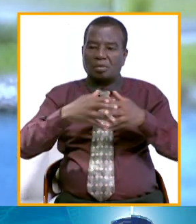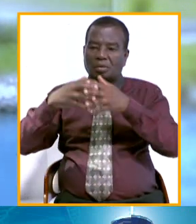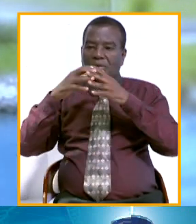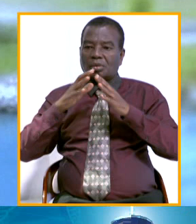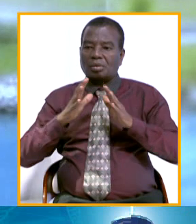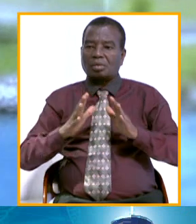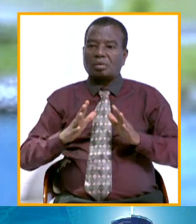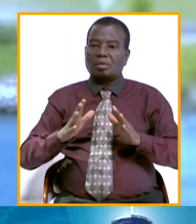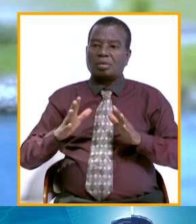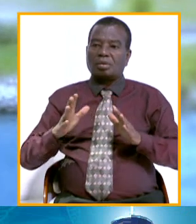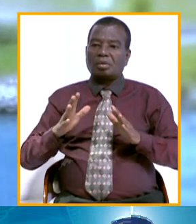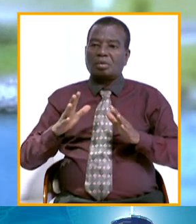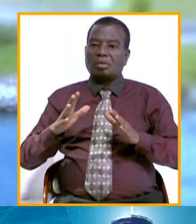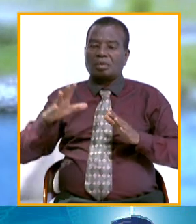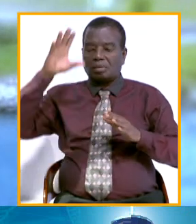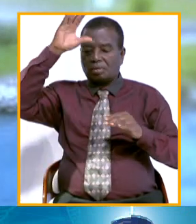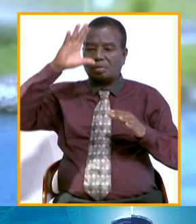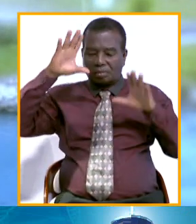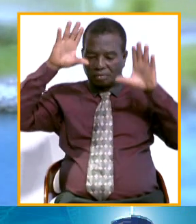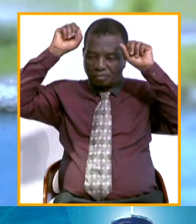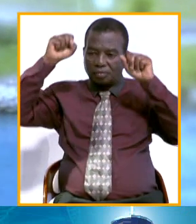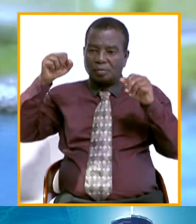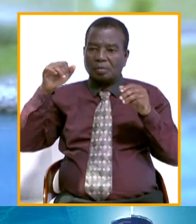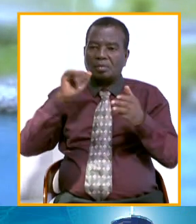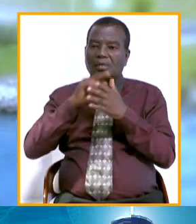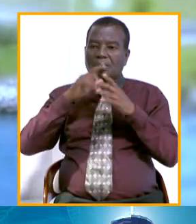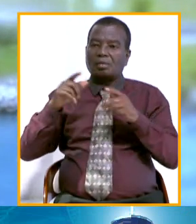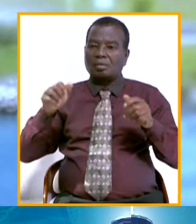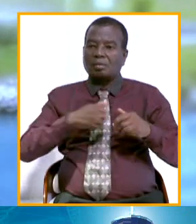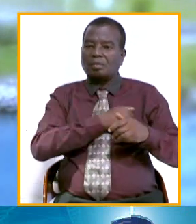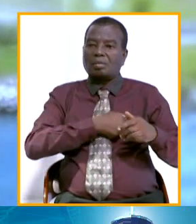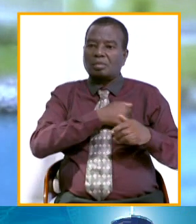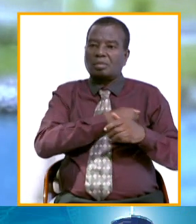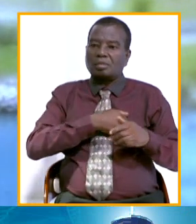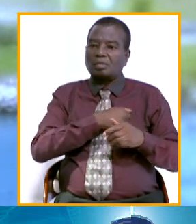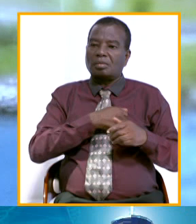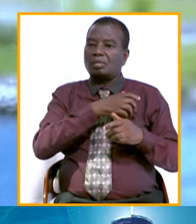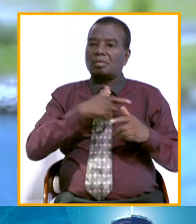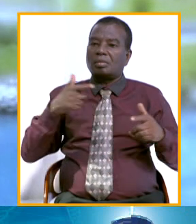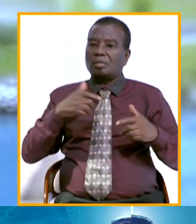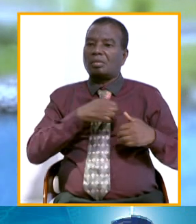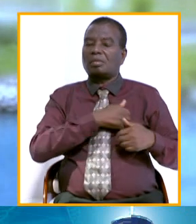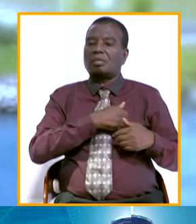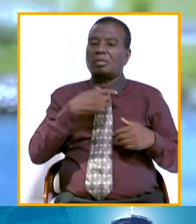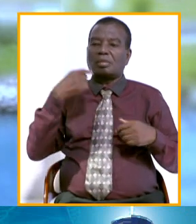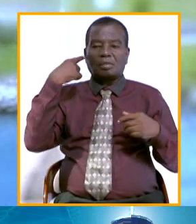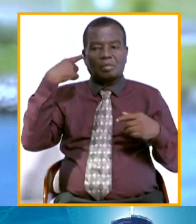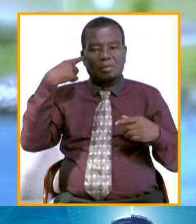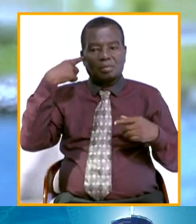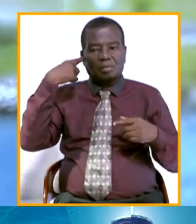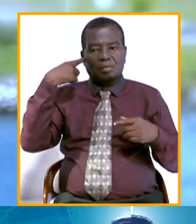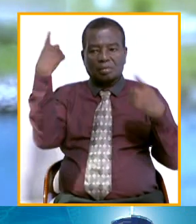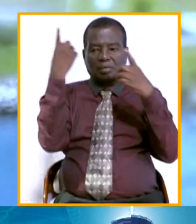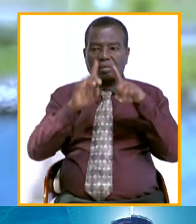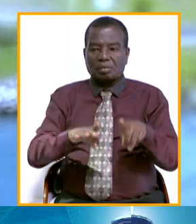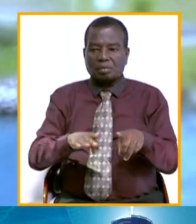d'Amérique, Washington, D.C. Monsieur le Président, c'est avec une vive émotion et une immense tristesse que j'ai appris le décès